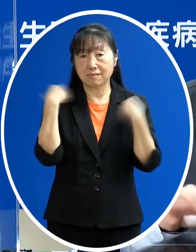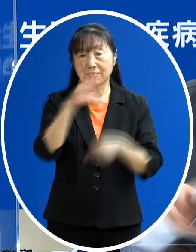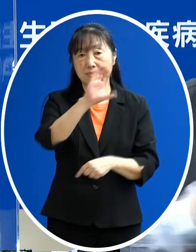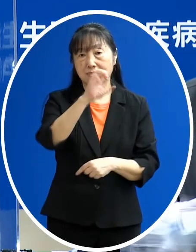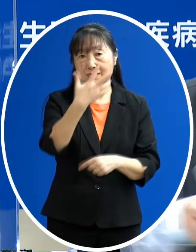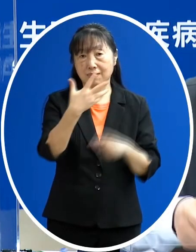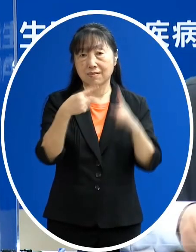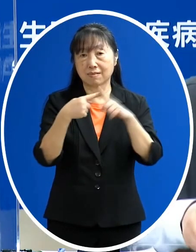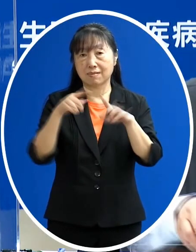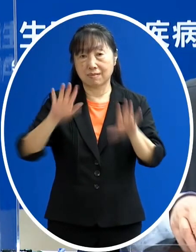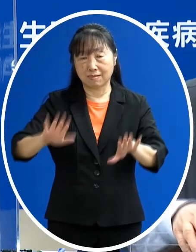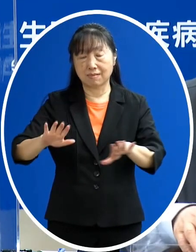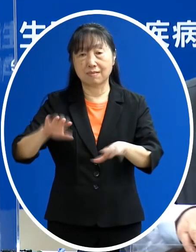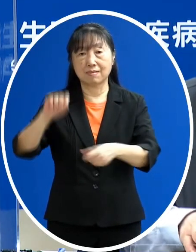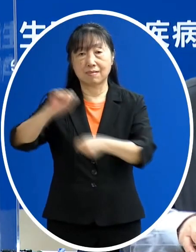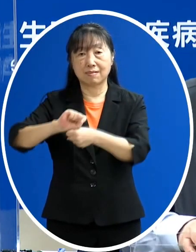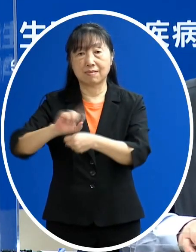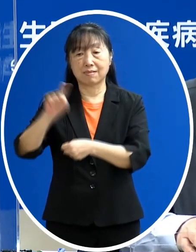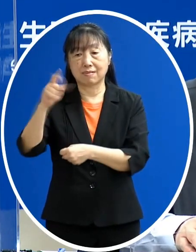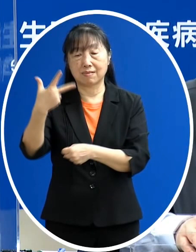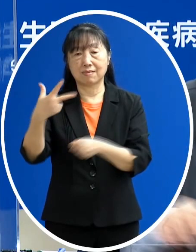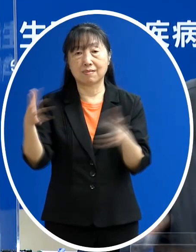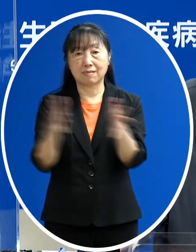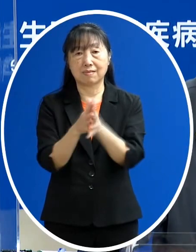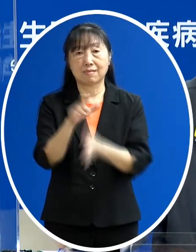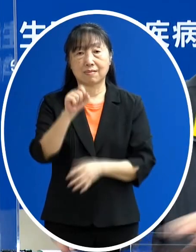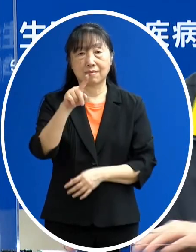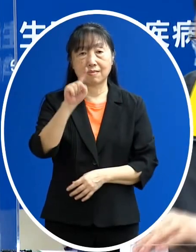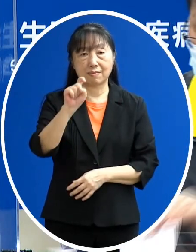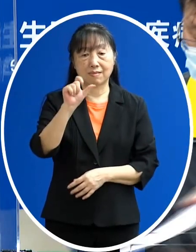98人，今天增加17人，所以是